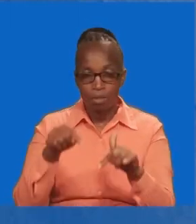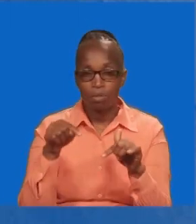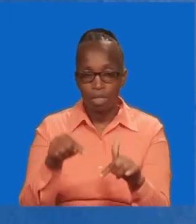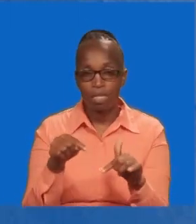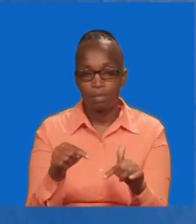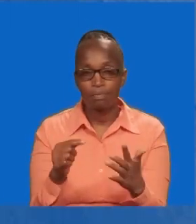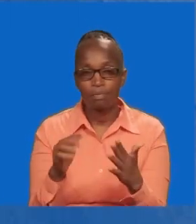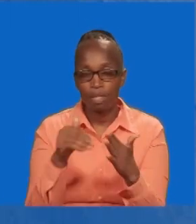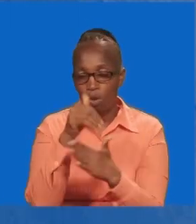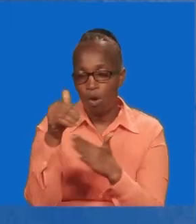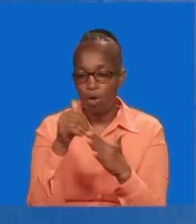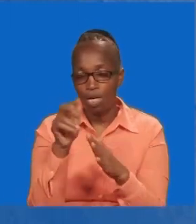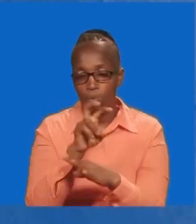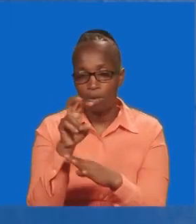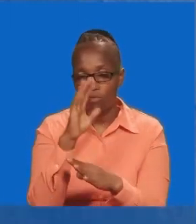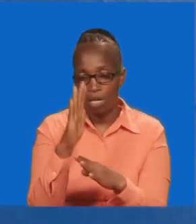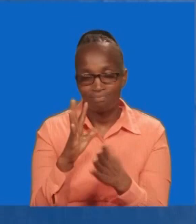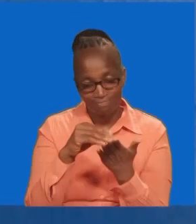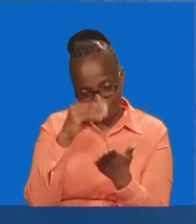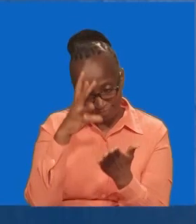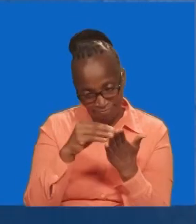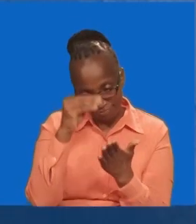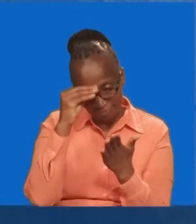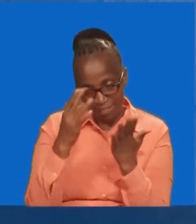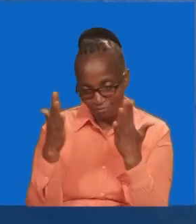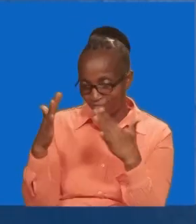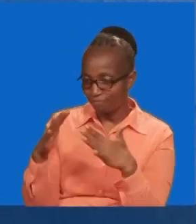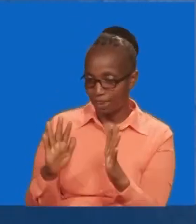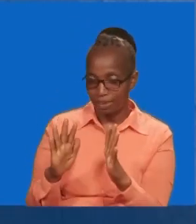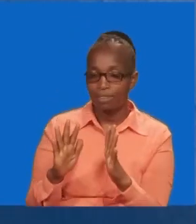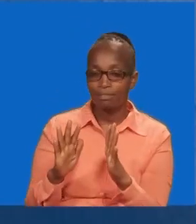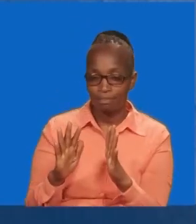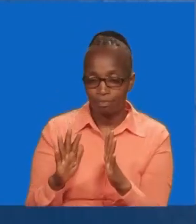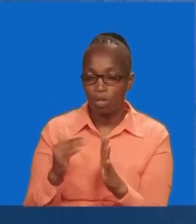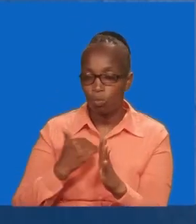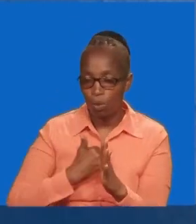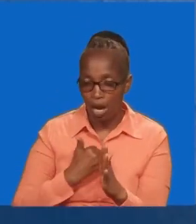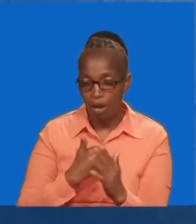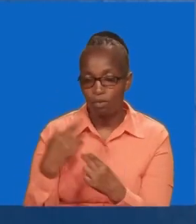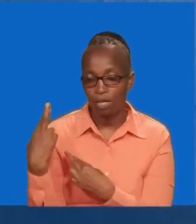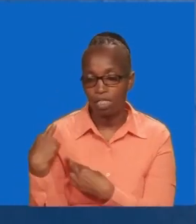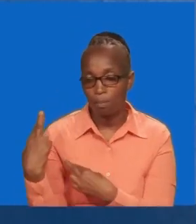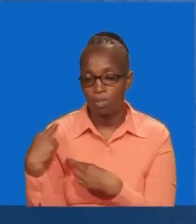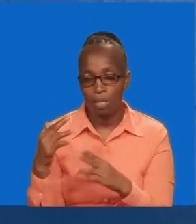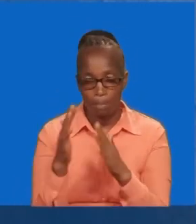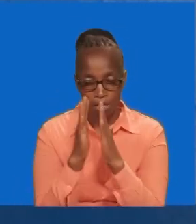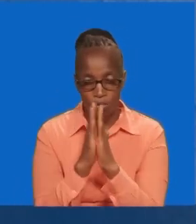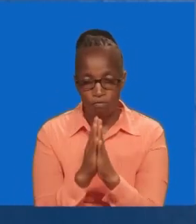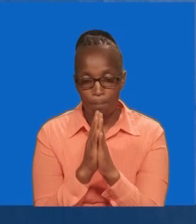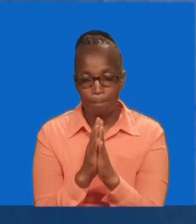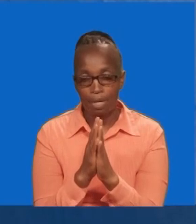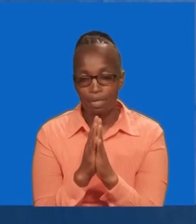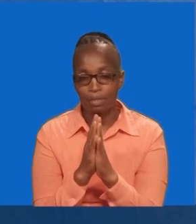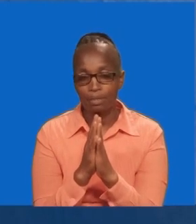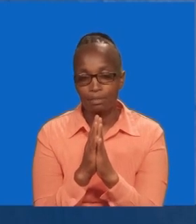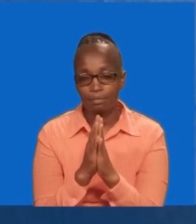Siku ya leo mpenzi mtazamaji, tumeweza na kufundishwa na kujua ya kwamba pia tuko na jukumu la